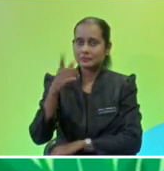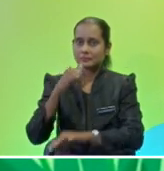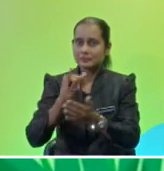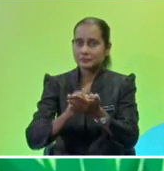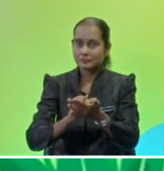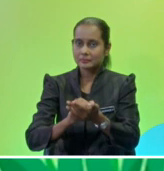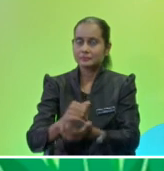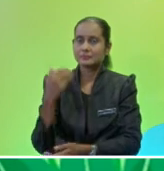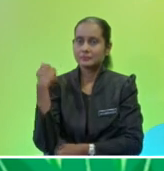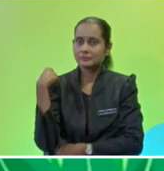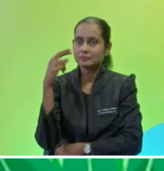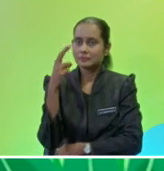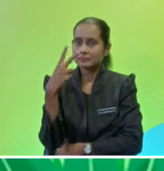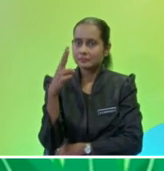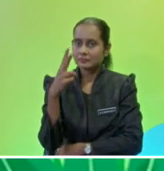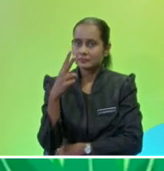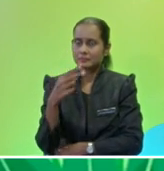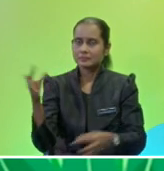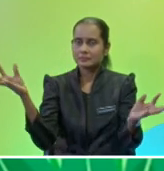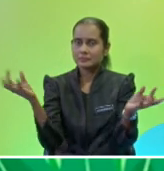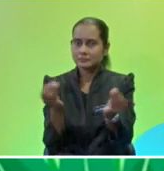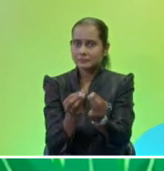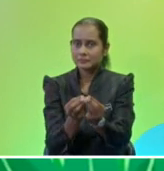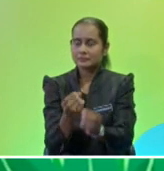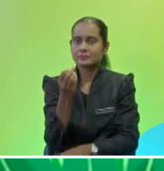12 jumlah di berapa